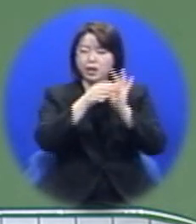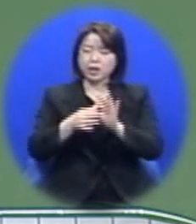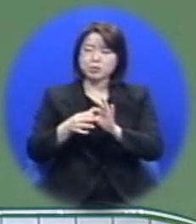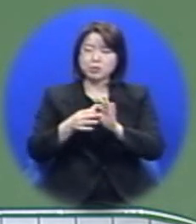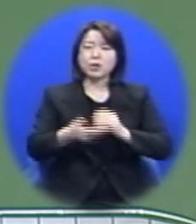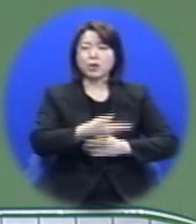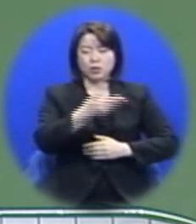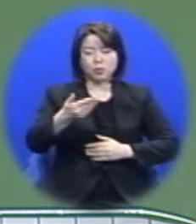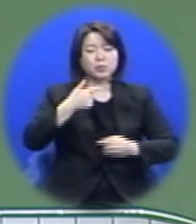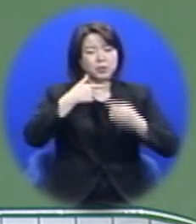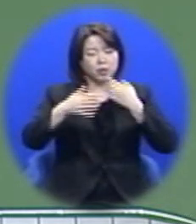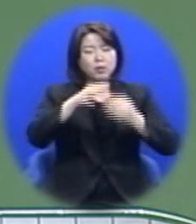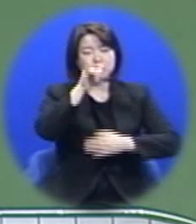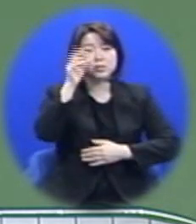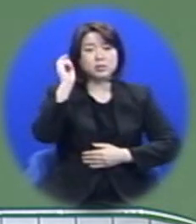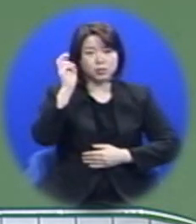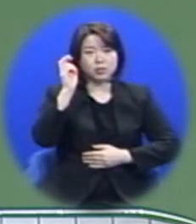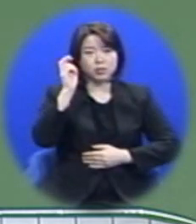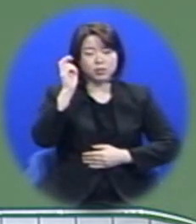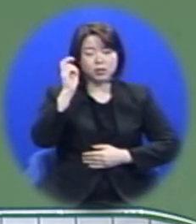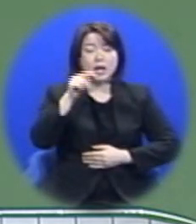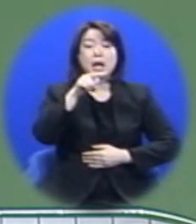겁니다.